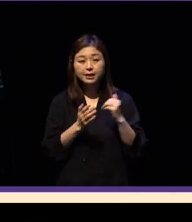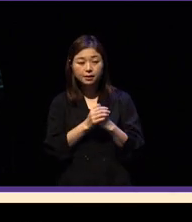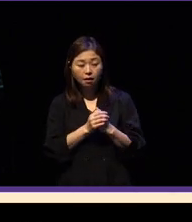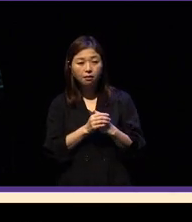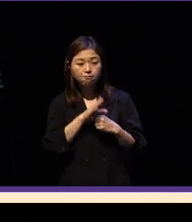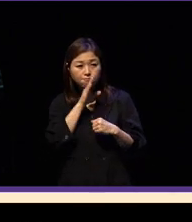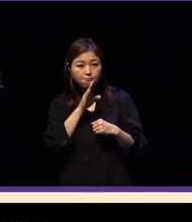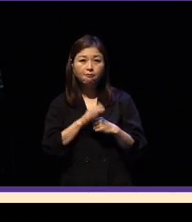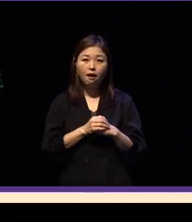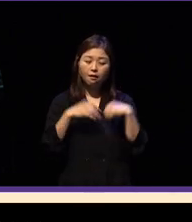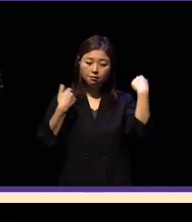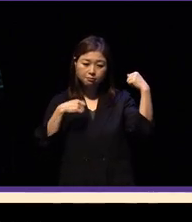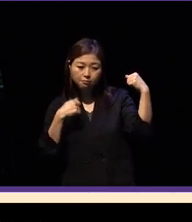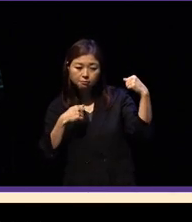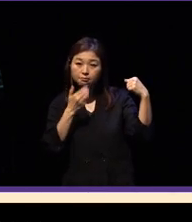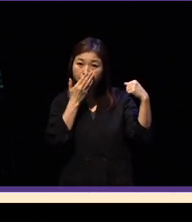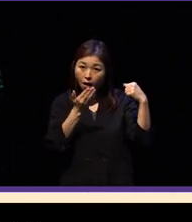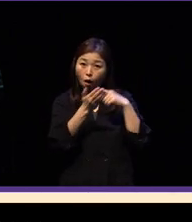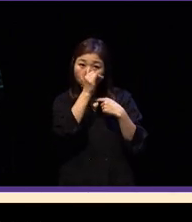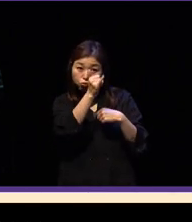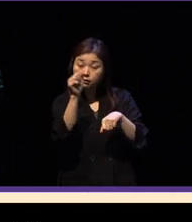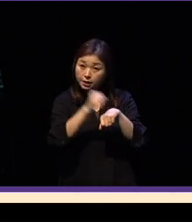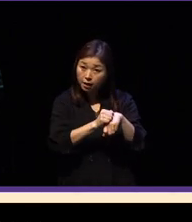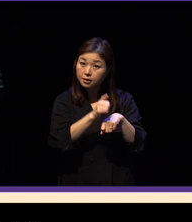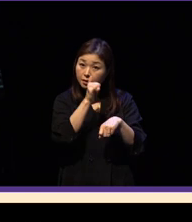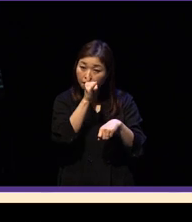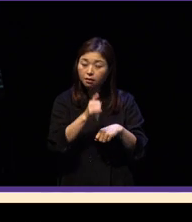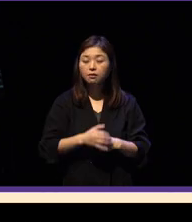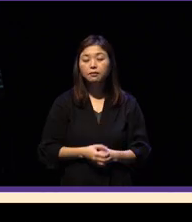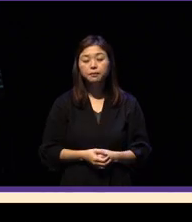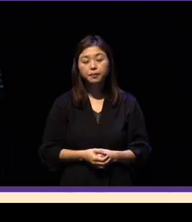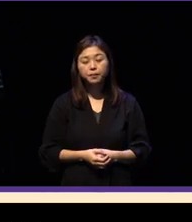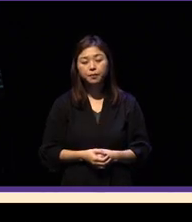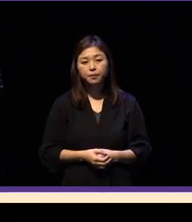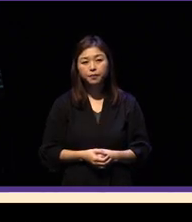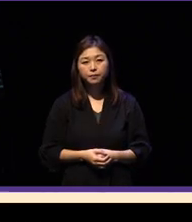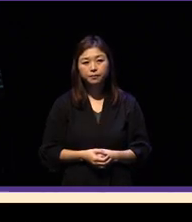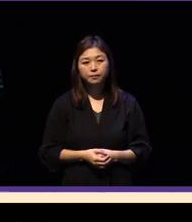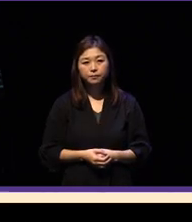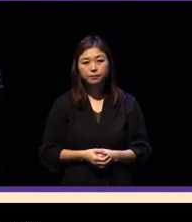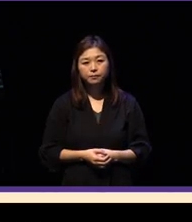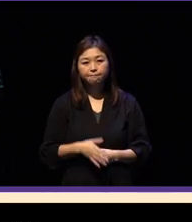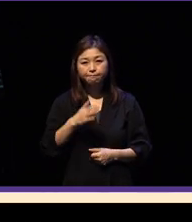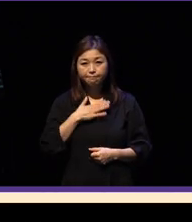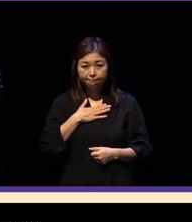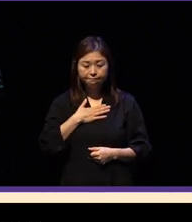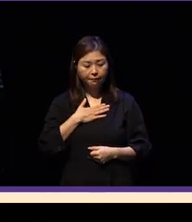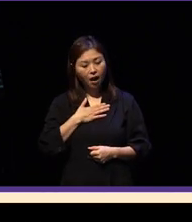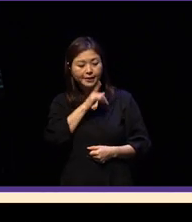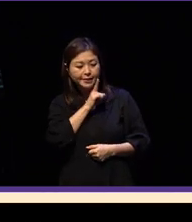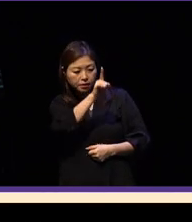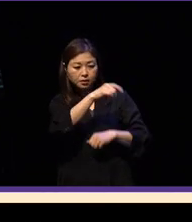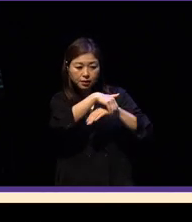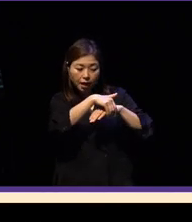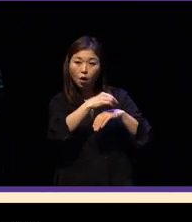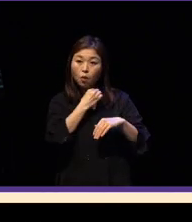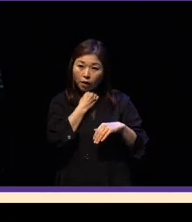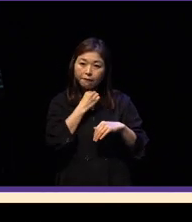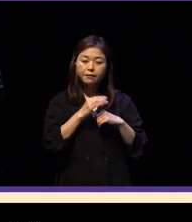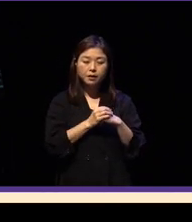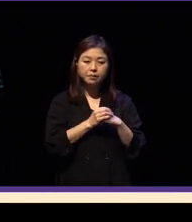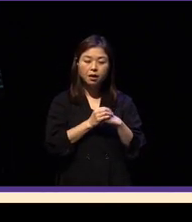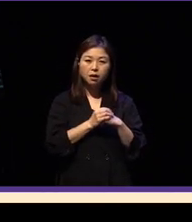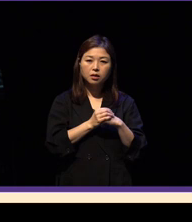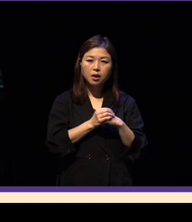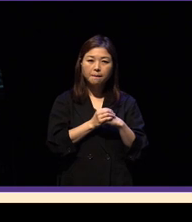역량의 우수성에서 그 저희가 이런 계획이 있으신 경우에는 계층, 장애 등 관객의